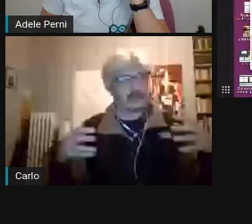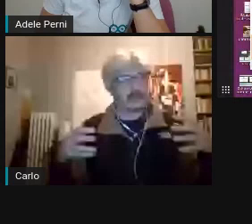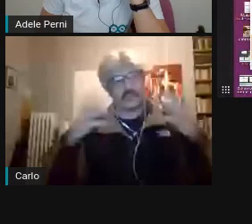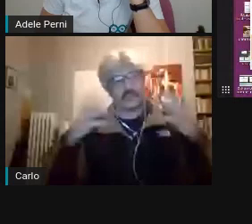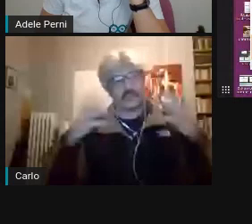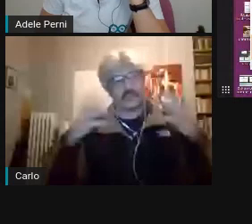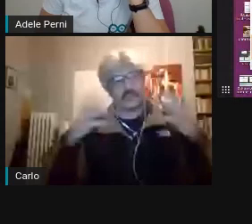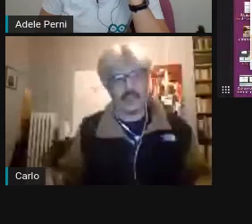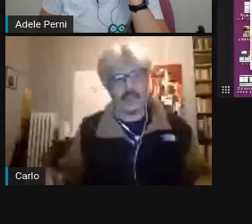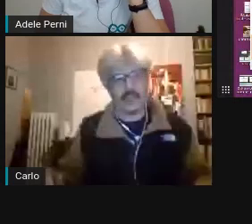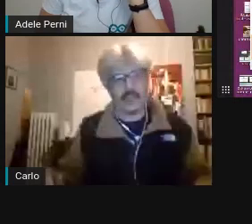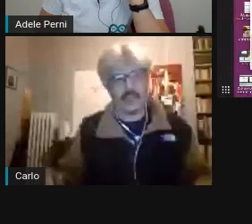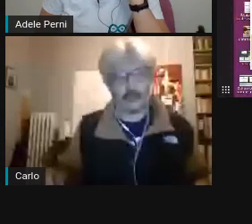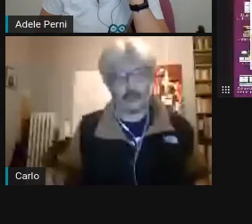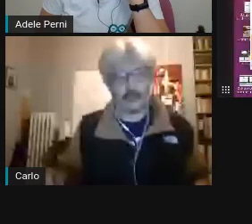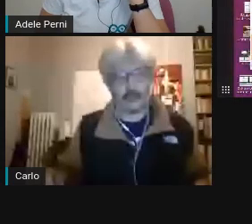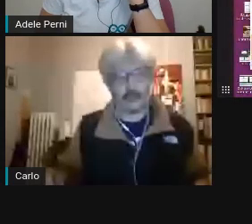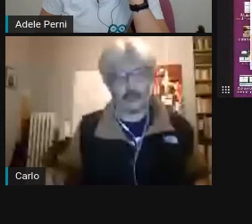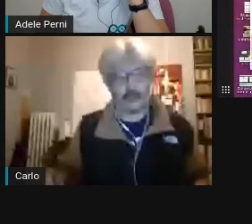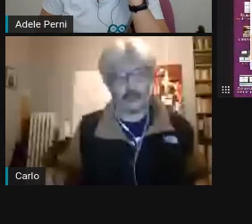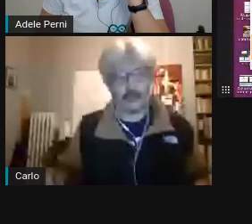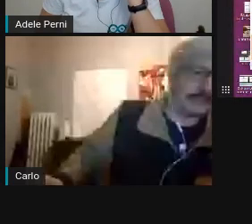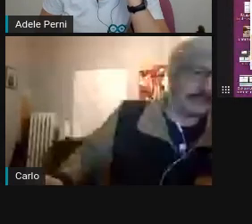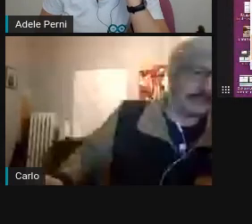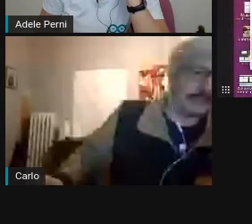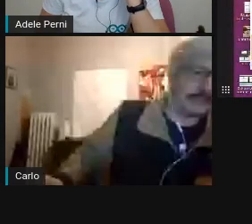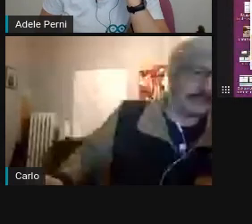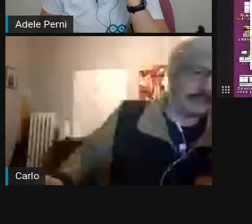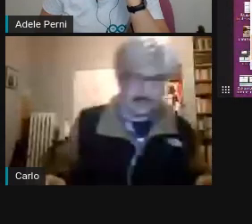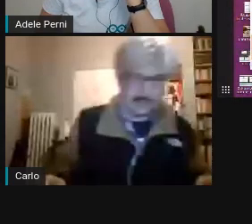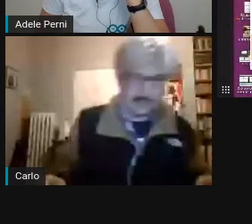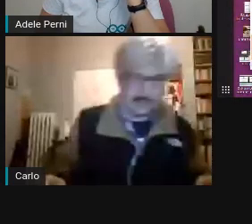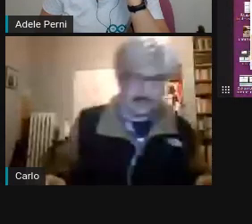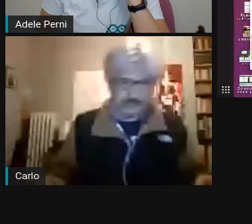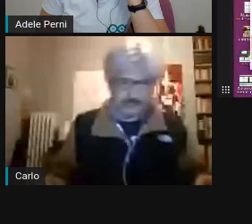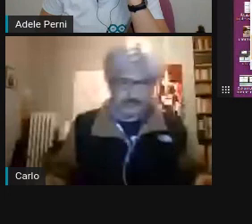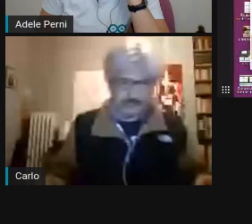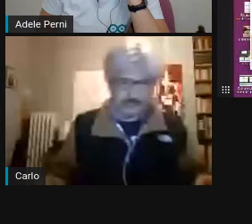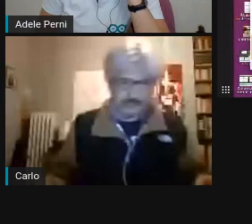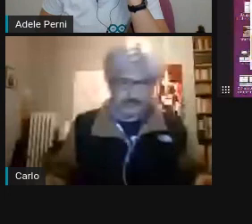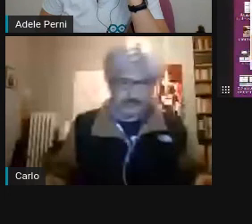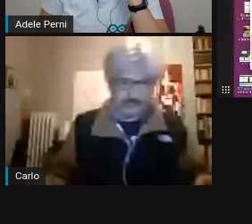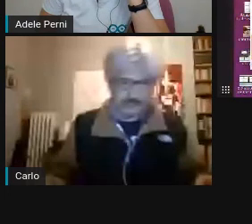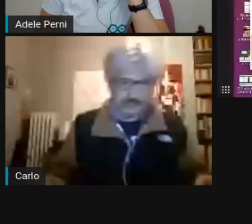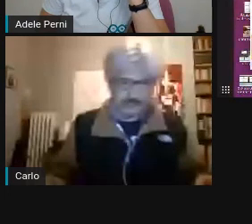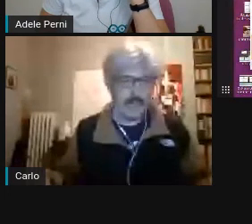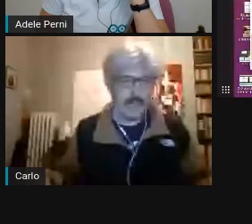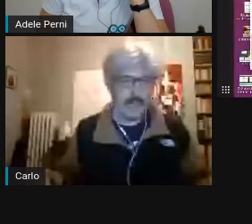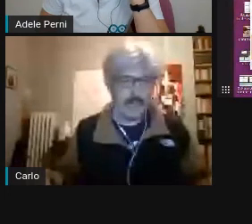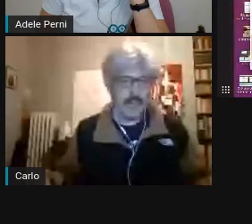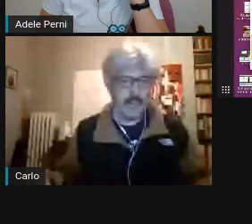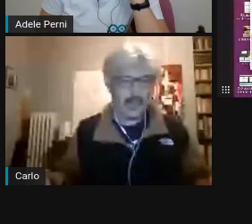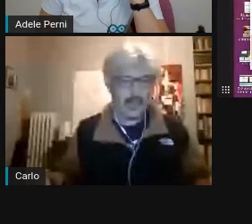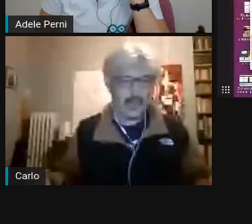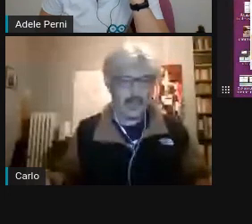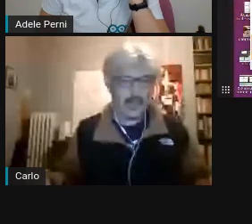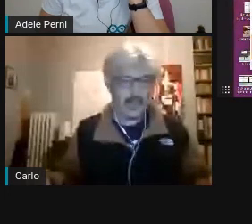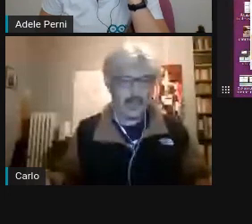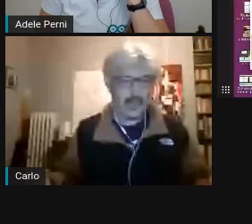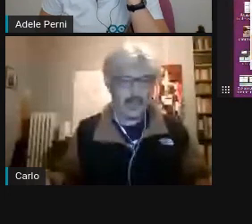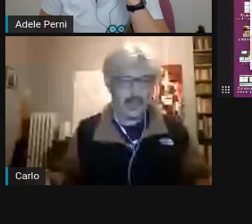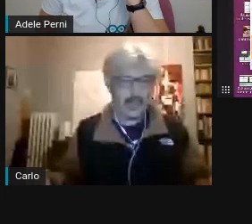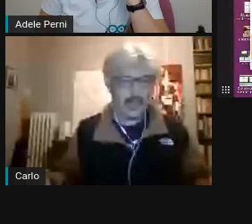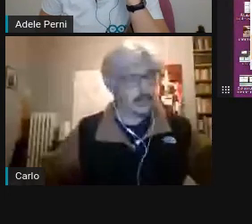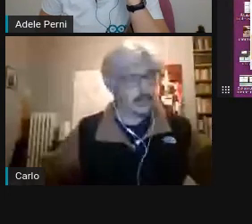noi come ci sostentiamo che forse è la cosa che rende più interessante l'esperienza di Alcabili finito con le slide le tolgo così ti vediamo più